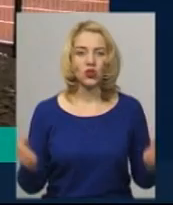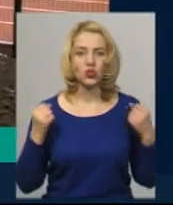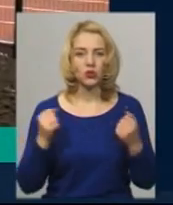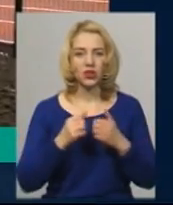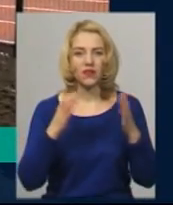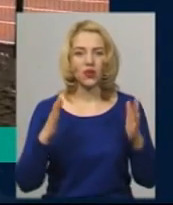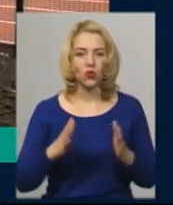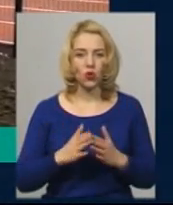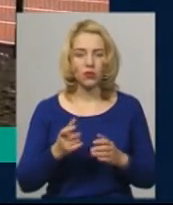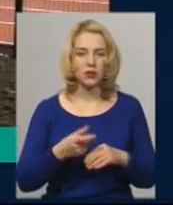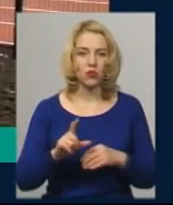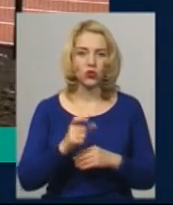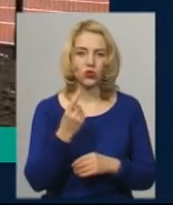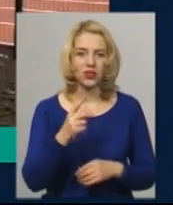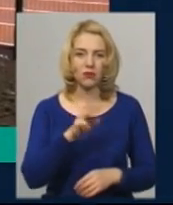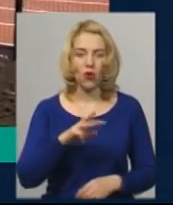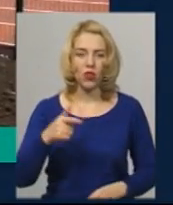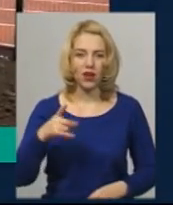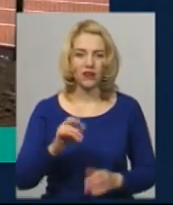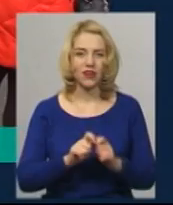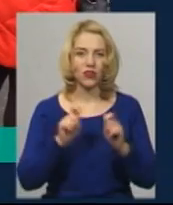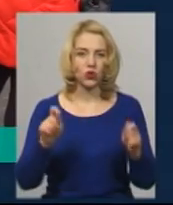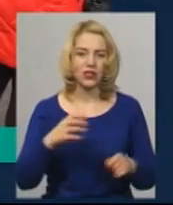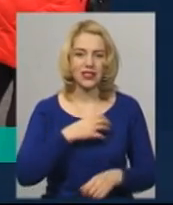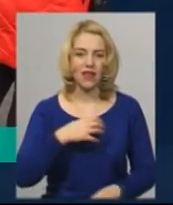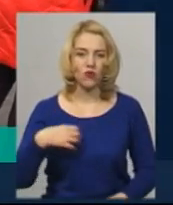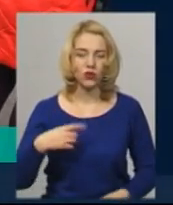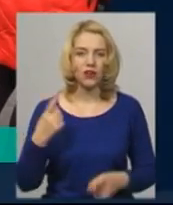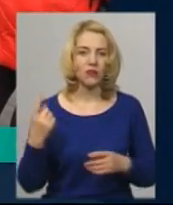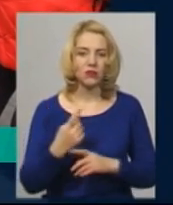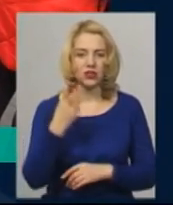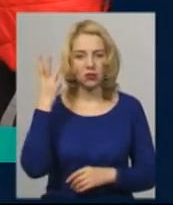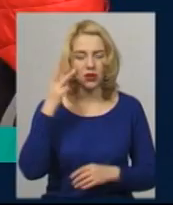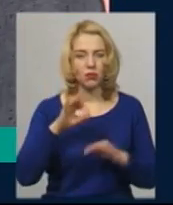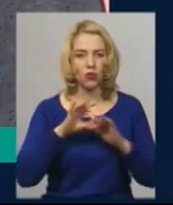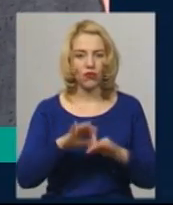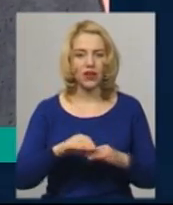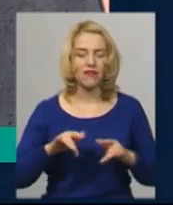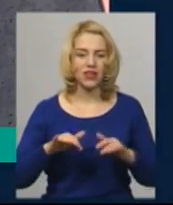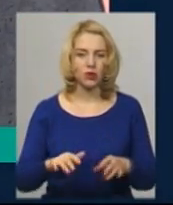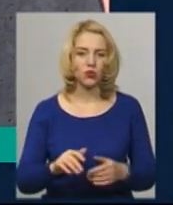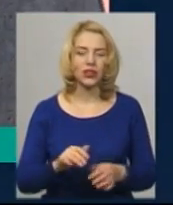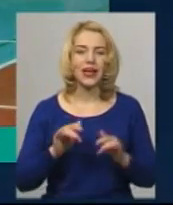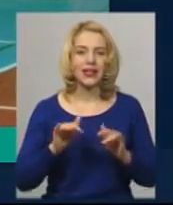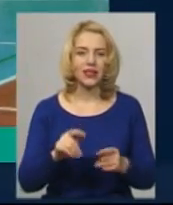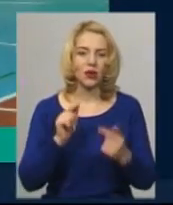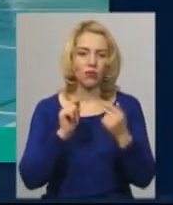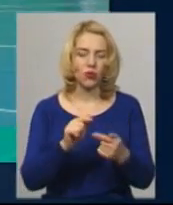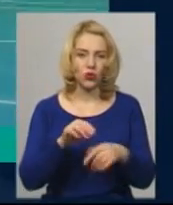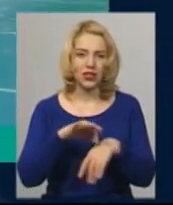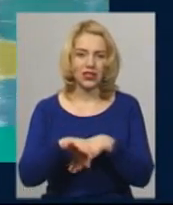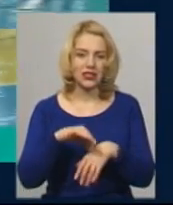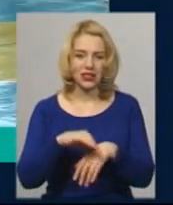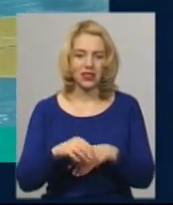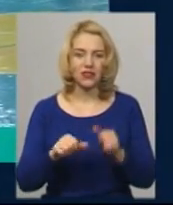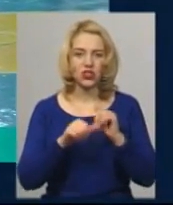Спортивний комплекс за понад 11 мільйонів гривень відкрили у Славуті. Вперше у Хмельницькому провели флешмоб «Дій проти насильства». 16